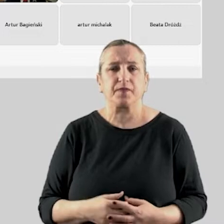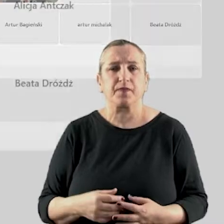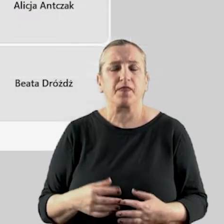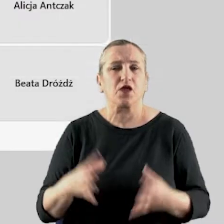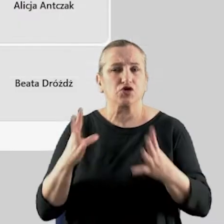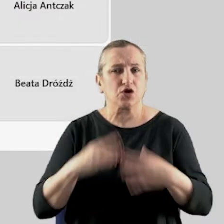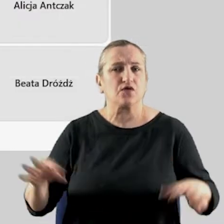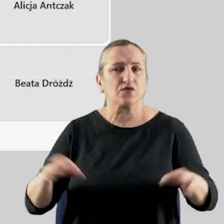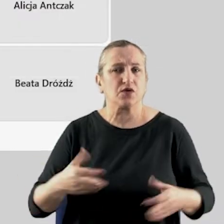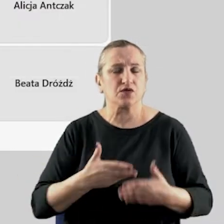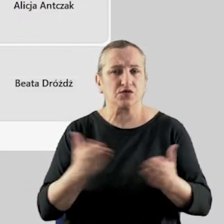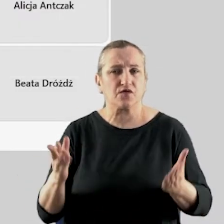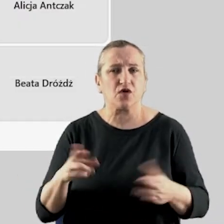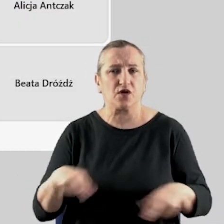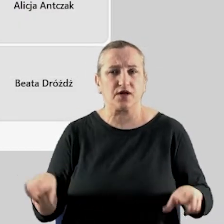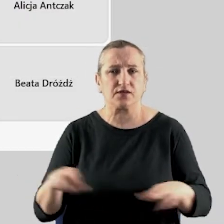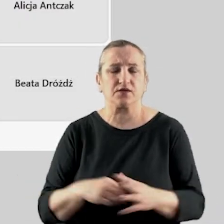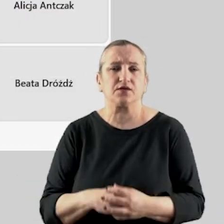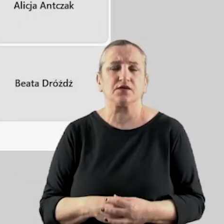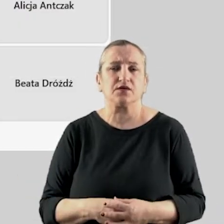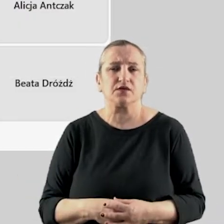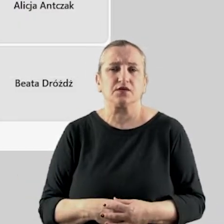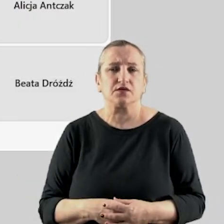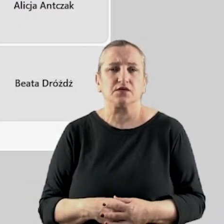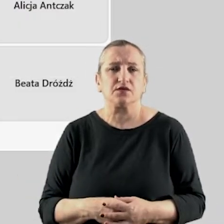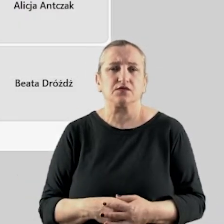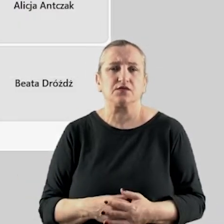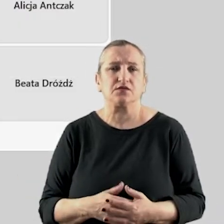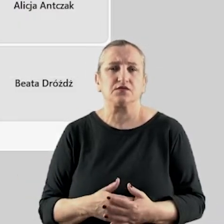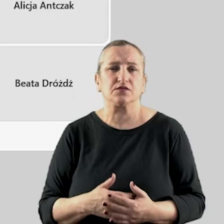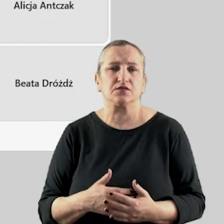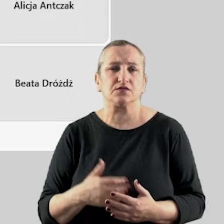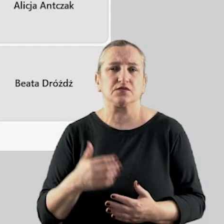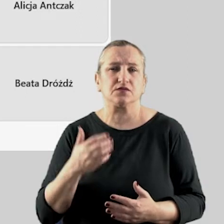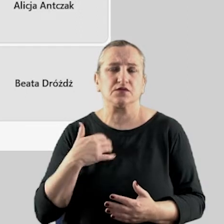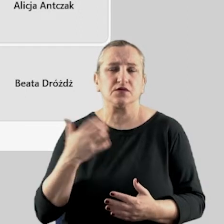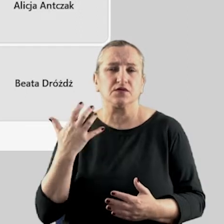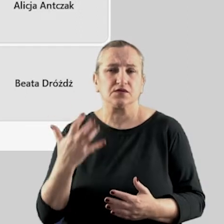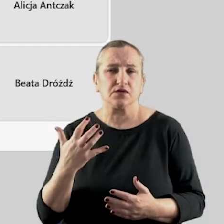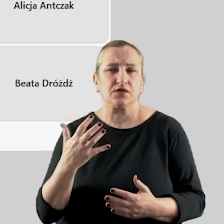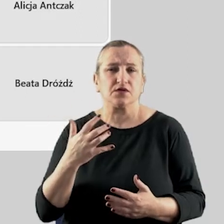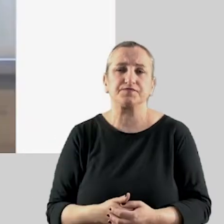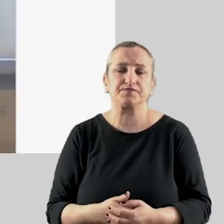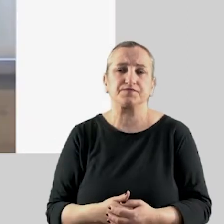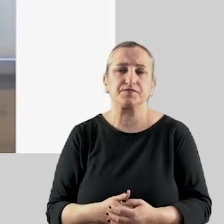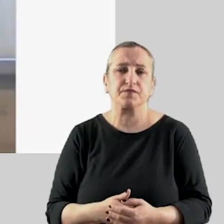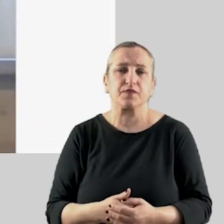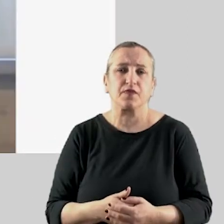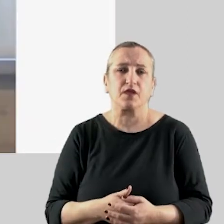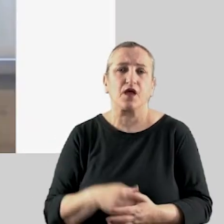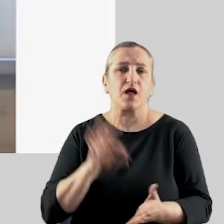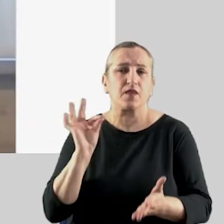wyżywienie, transport i pomoc medyczną. Nadzwyczajna sesja Sejmiku Województwa zwołana została na wniosek radnych klubu Prawo i Sprawiedliwość. Celem